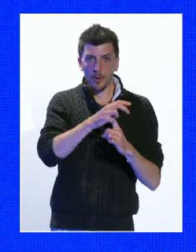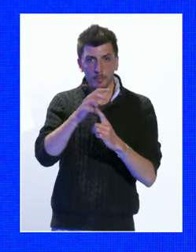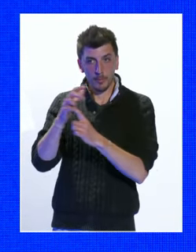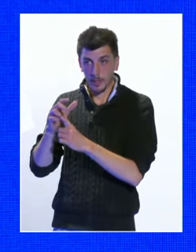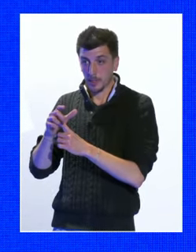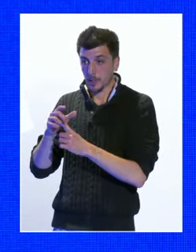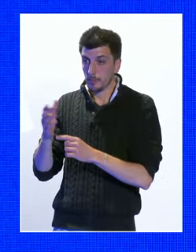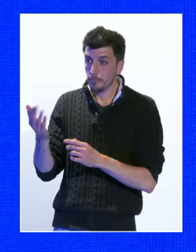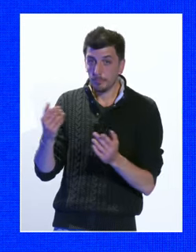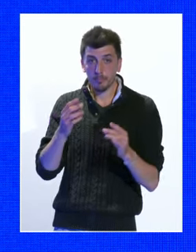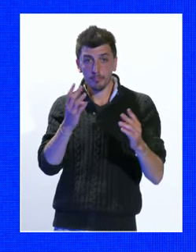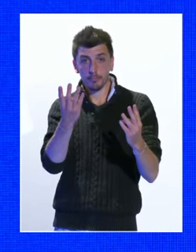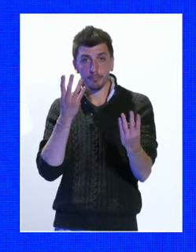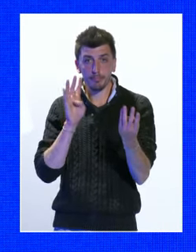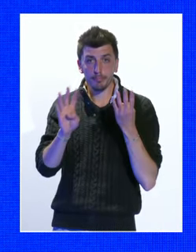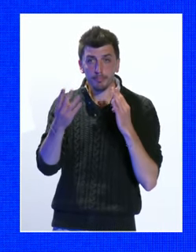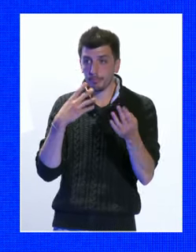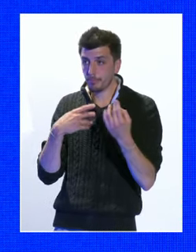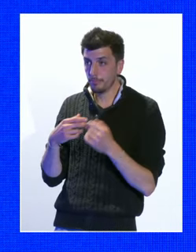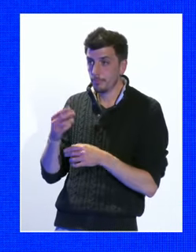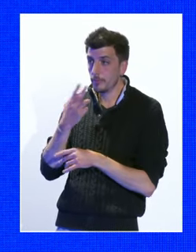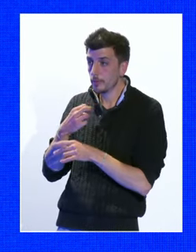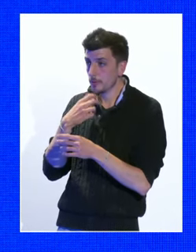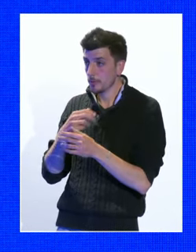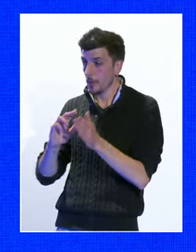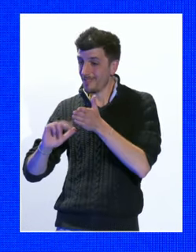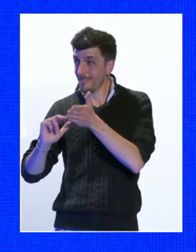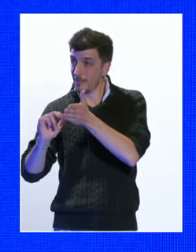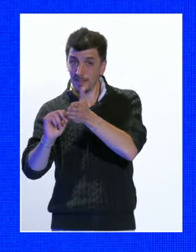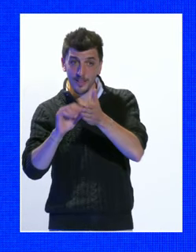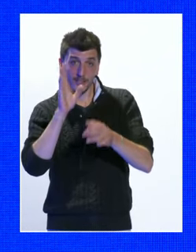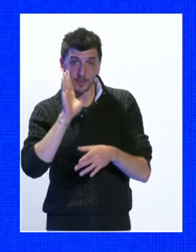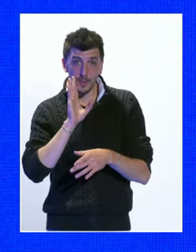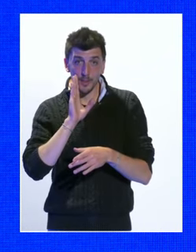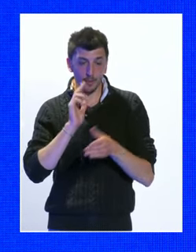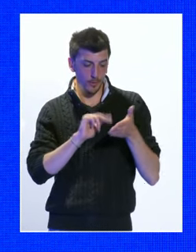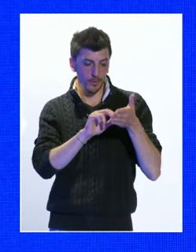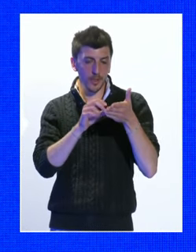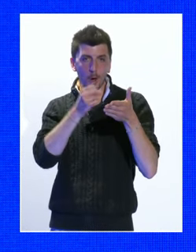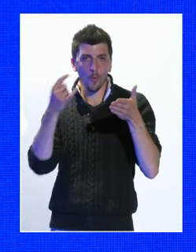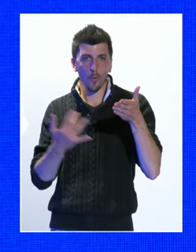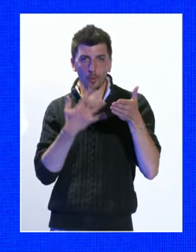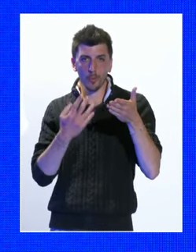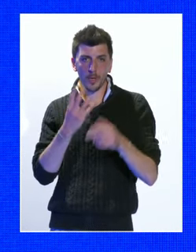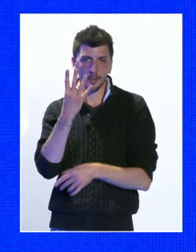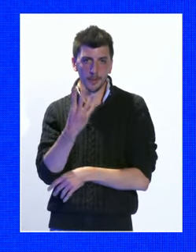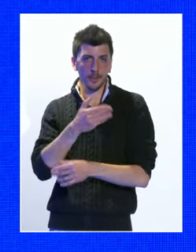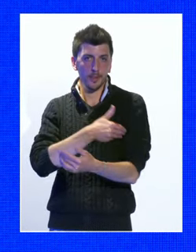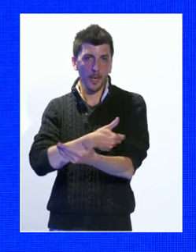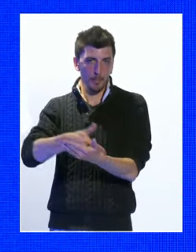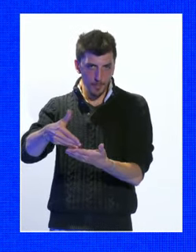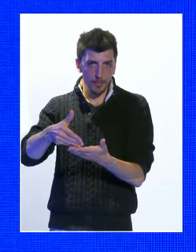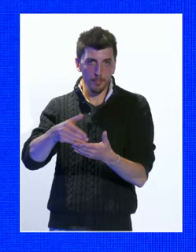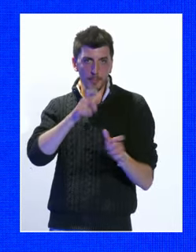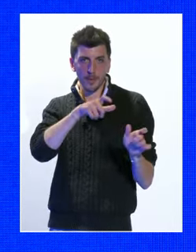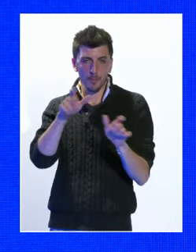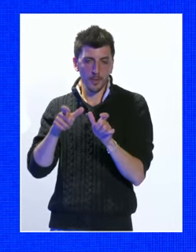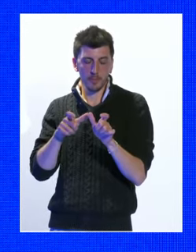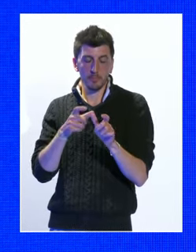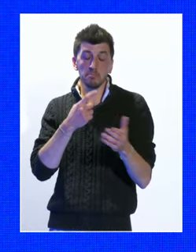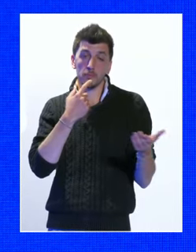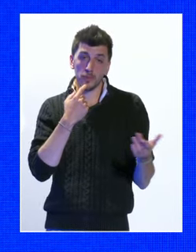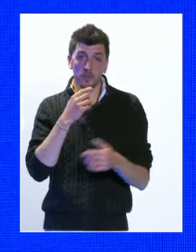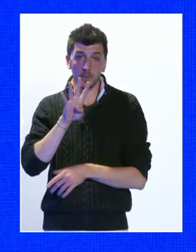Français. Il faut faire signer à peu près 4 millions de personnes, c'est-à-dire 40 000